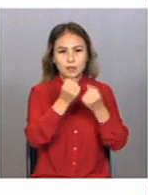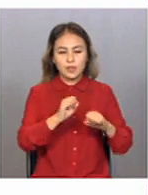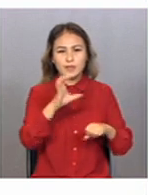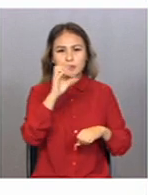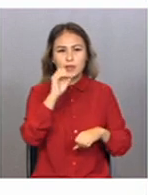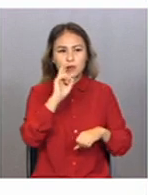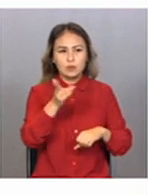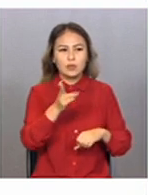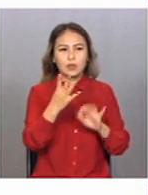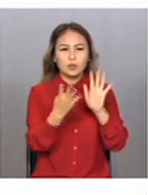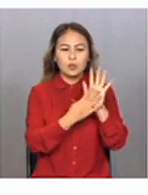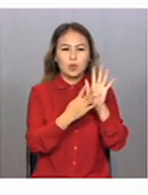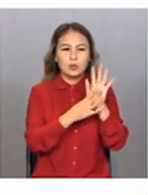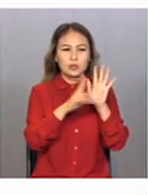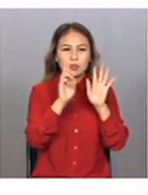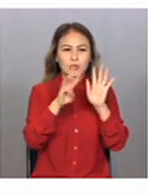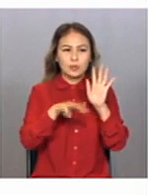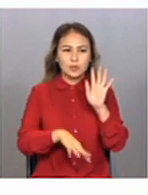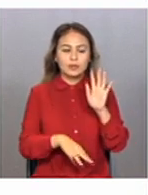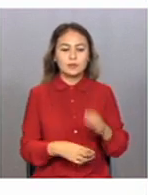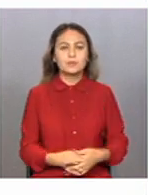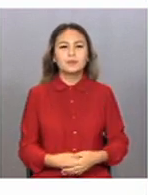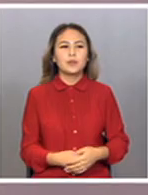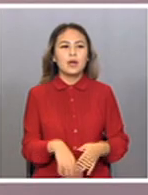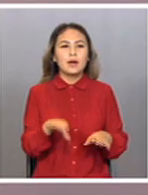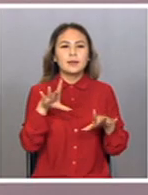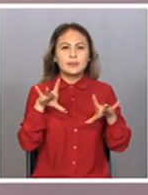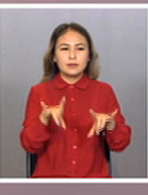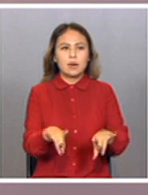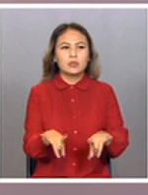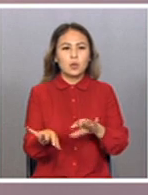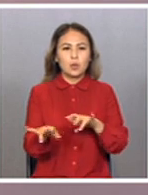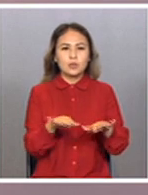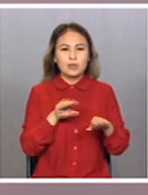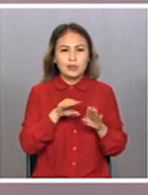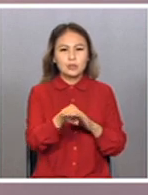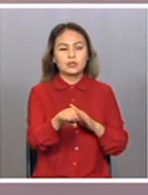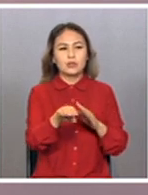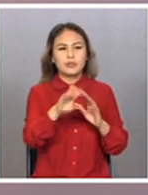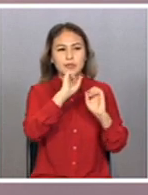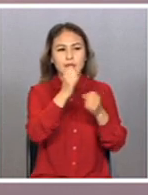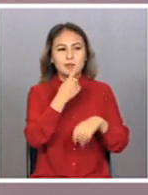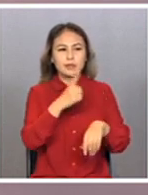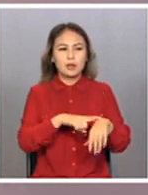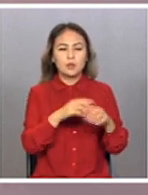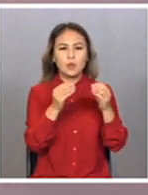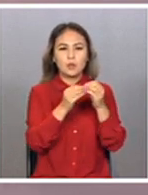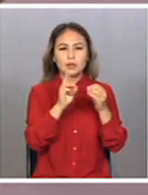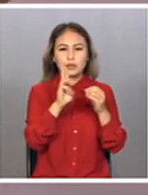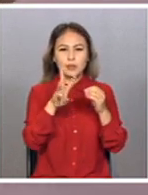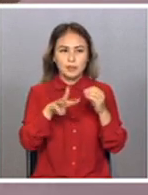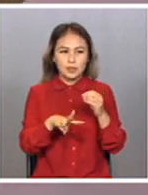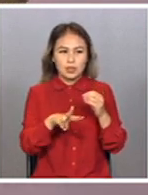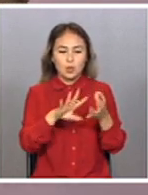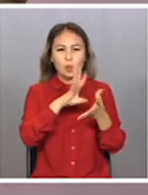секундына 9 км екен. Трактор қозғалыс жылдамдығы сағатына 10 км.